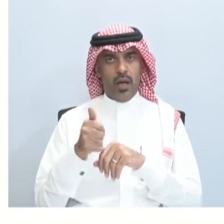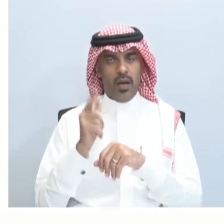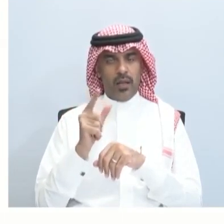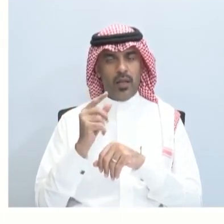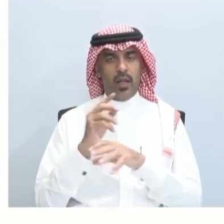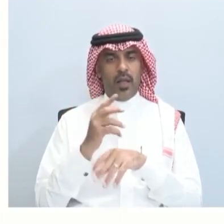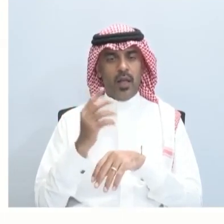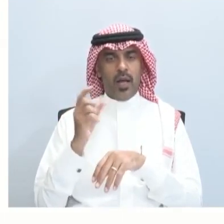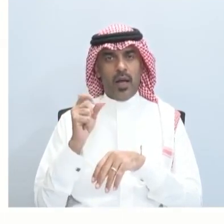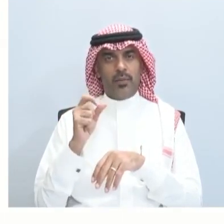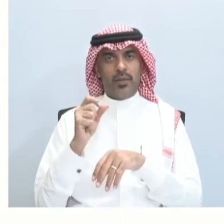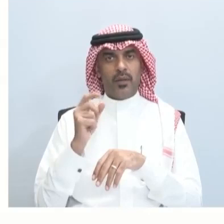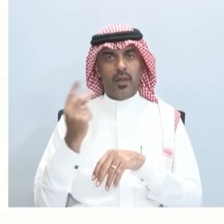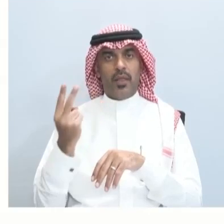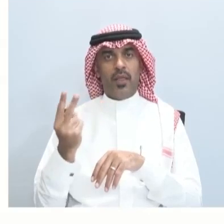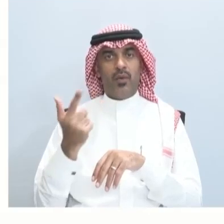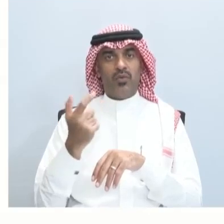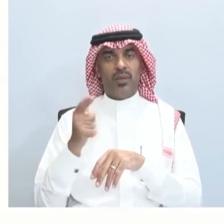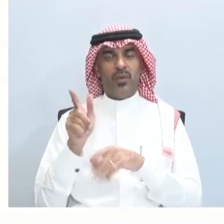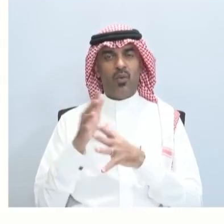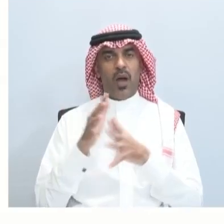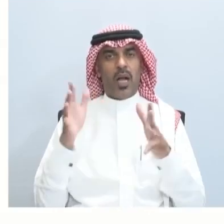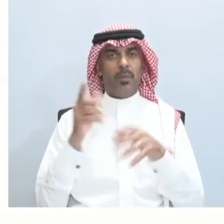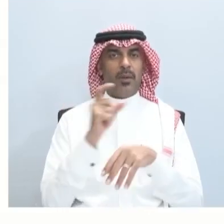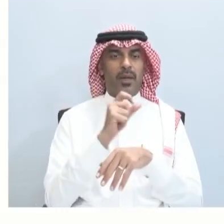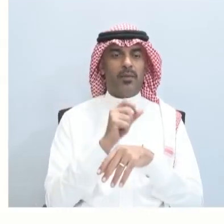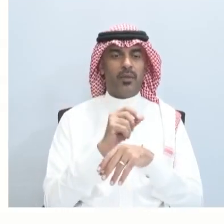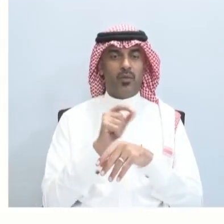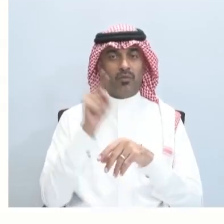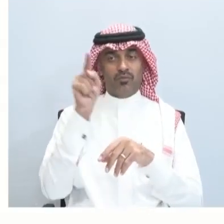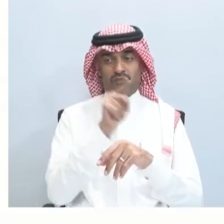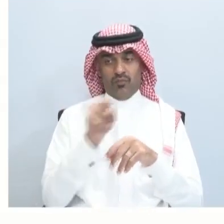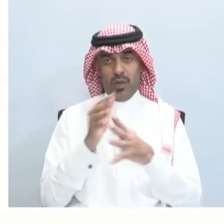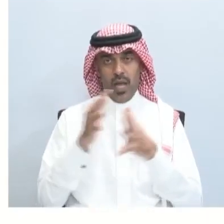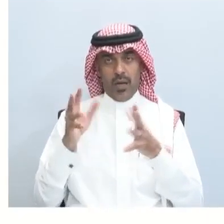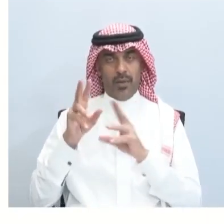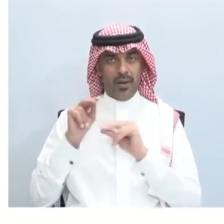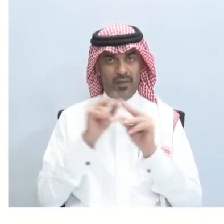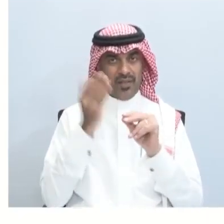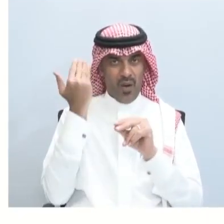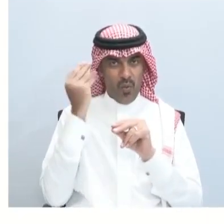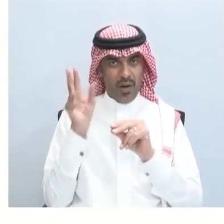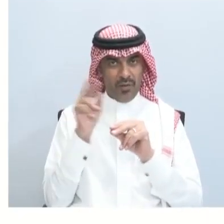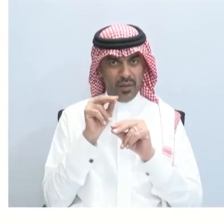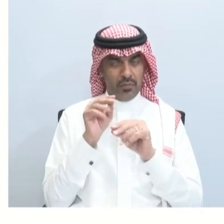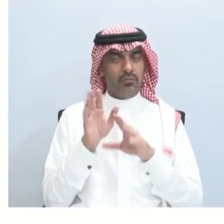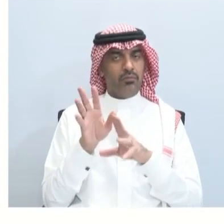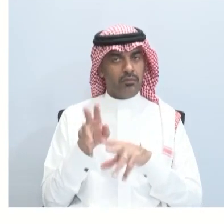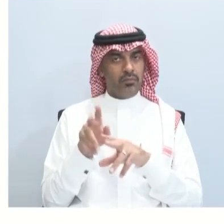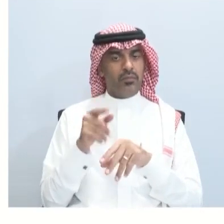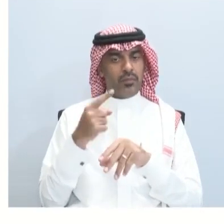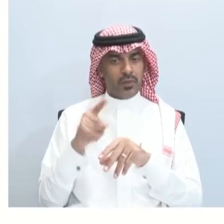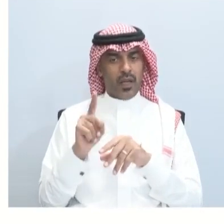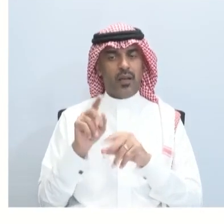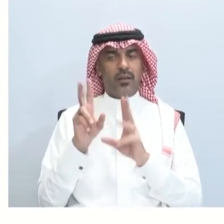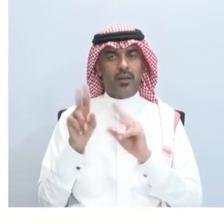والاثنين وسبعين هي اكبر من 50 ريال هل تبقى المقارنه بين احمد وخالد صحيحه نعم لدينا احمد